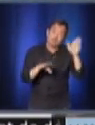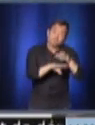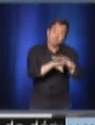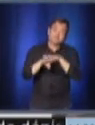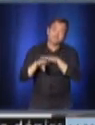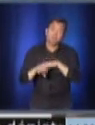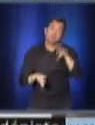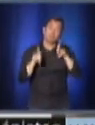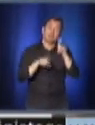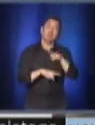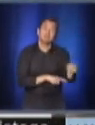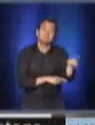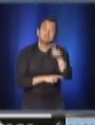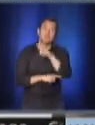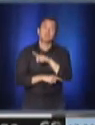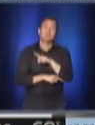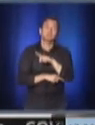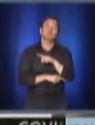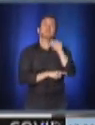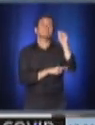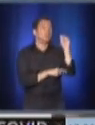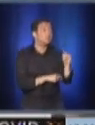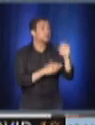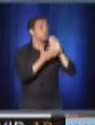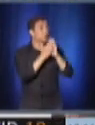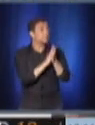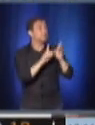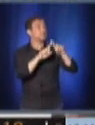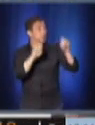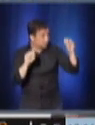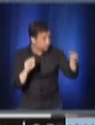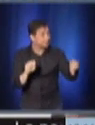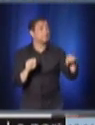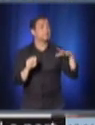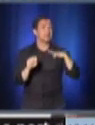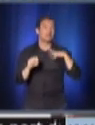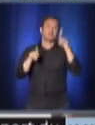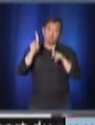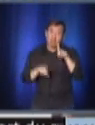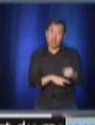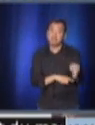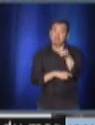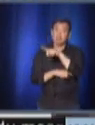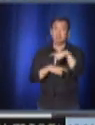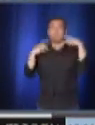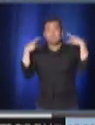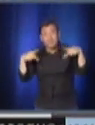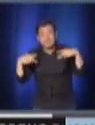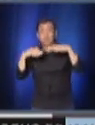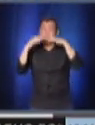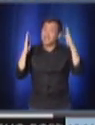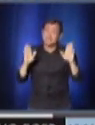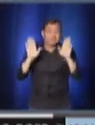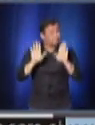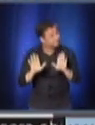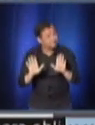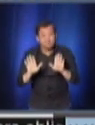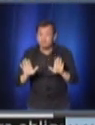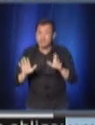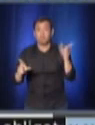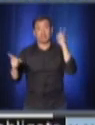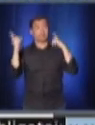qu'aux acteurs, mais aux acteurs aussi. Puis autant la population, faites pas des parties à la maison. Là, on a des